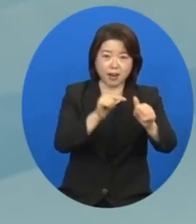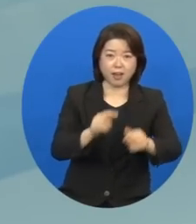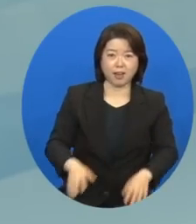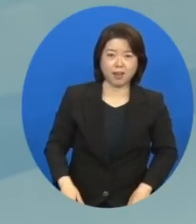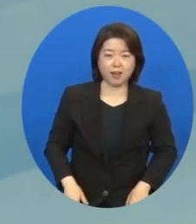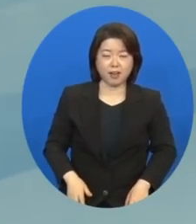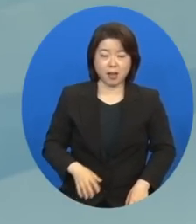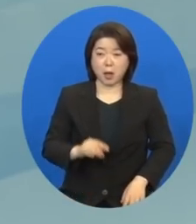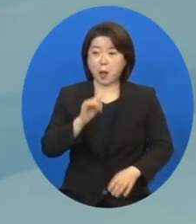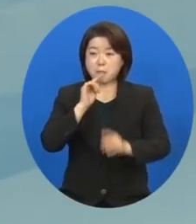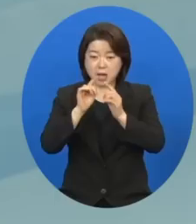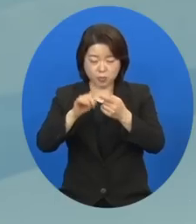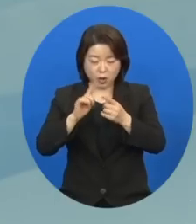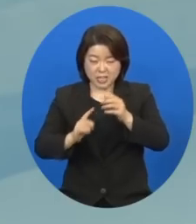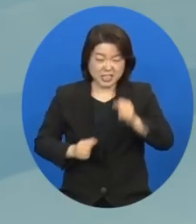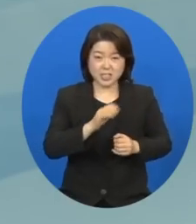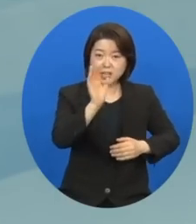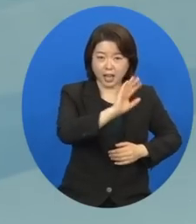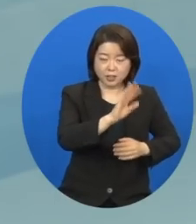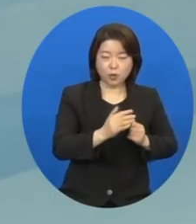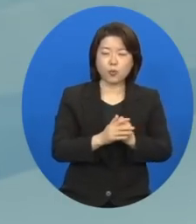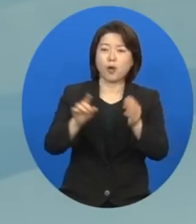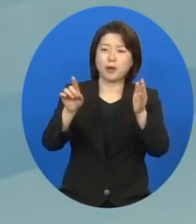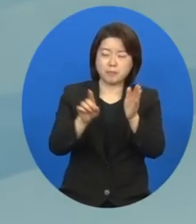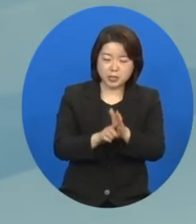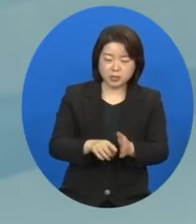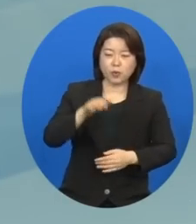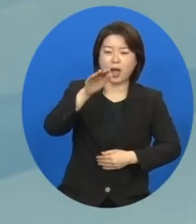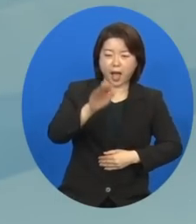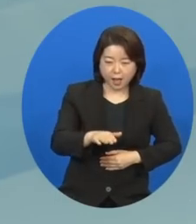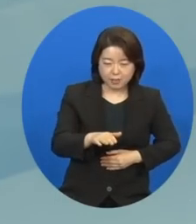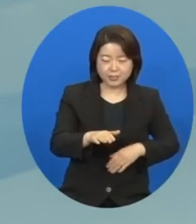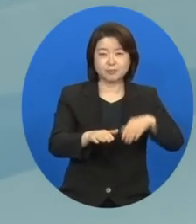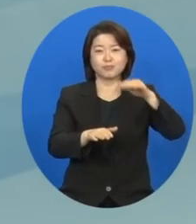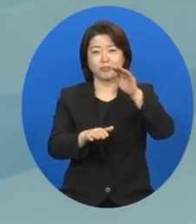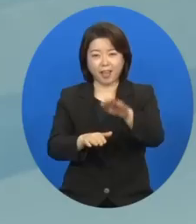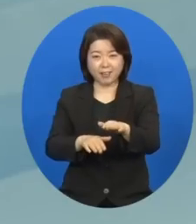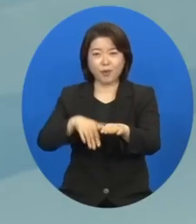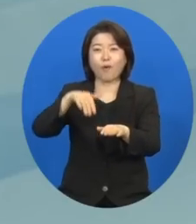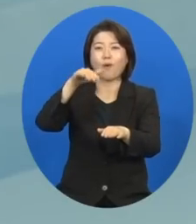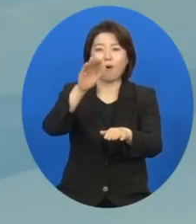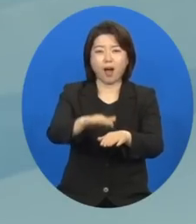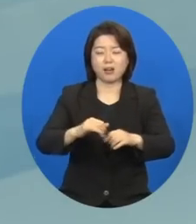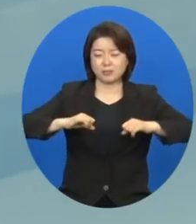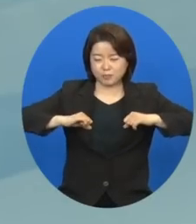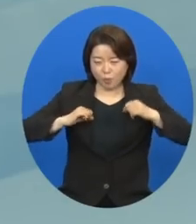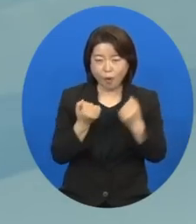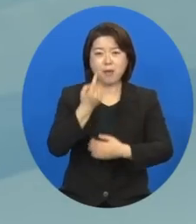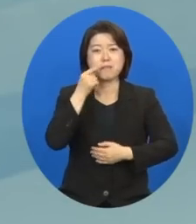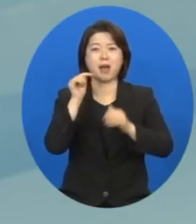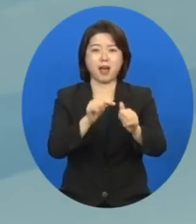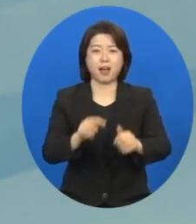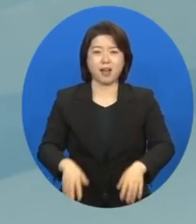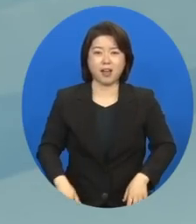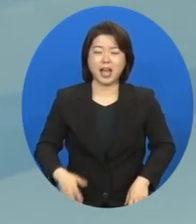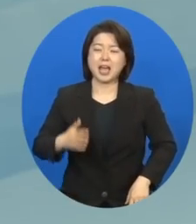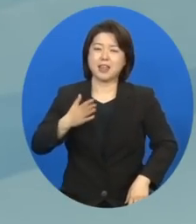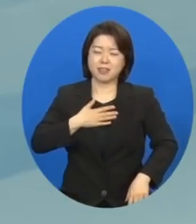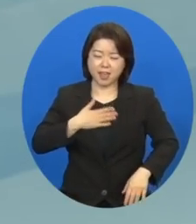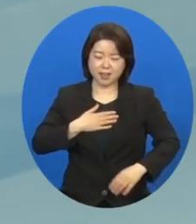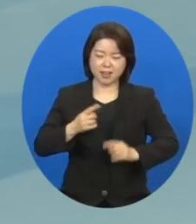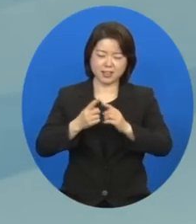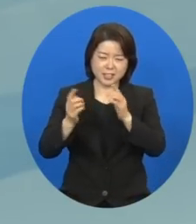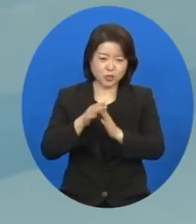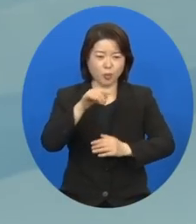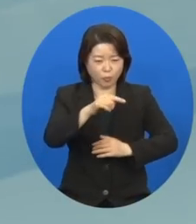뛰라고 한 것이 아니라 그저 믿고 한 걸음씩 순종의 발걸음을 내딛어라. 그러면 내가 친히